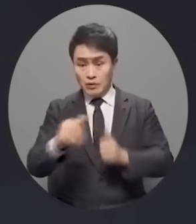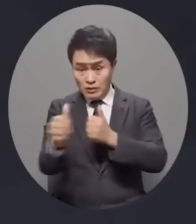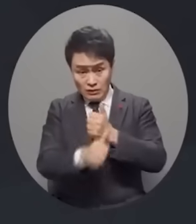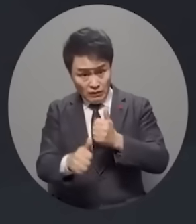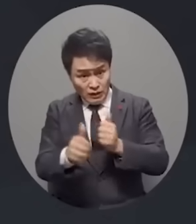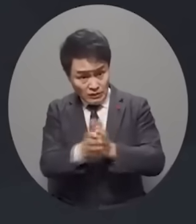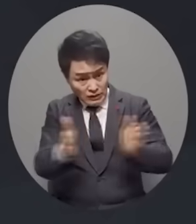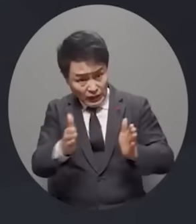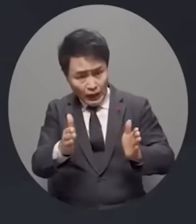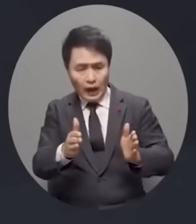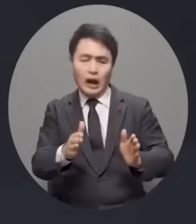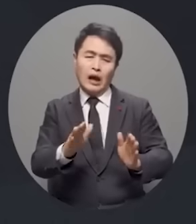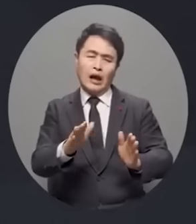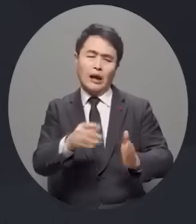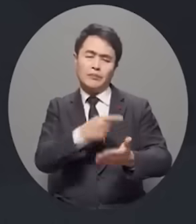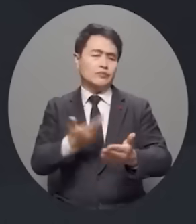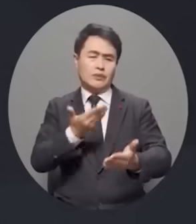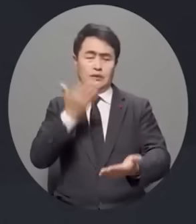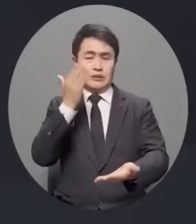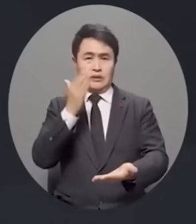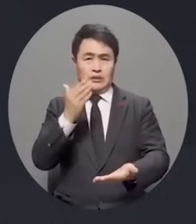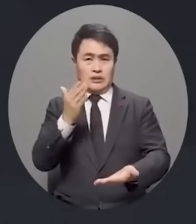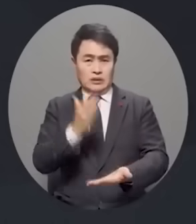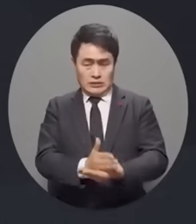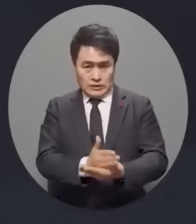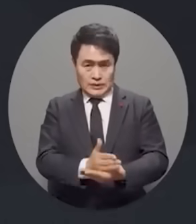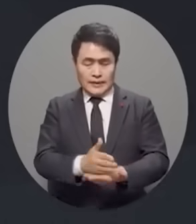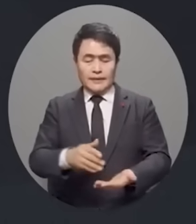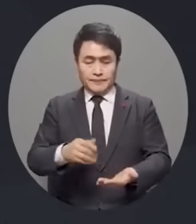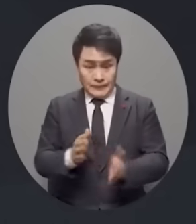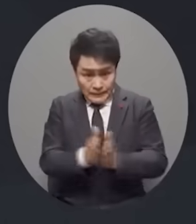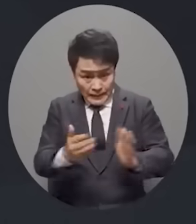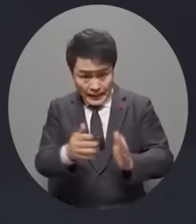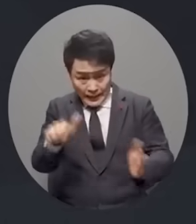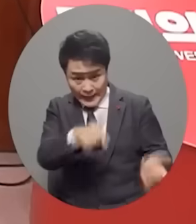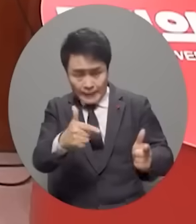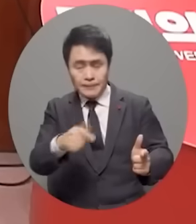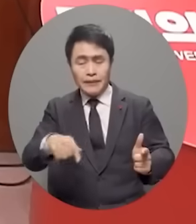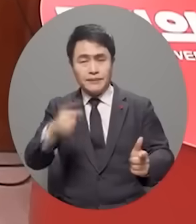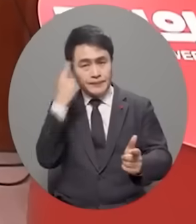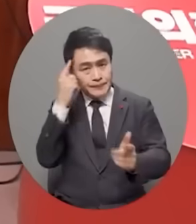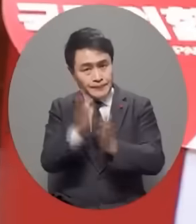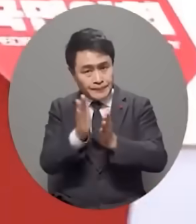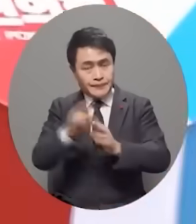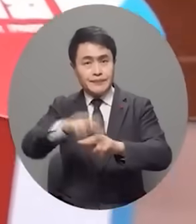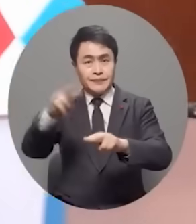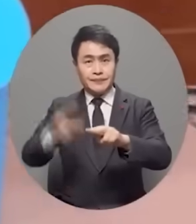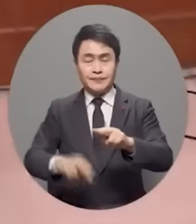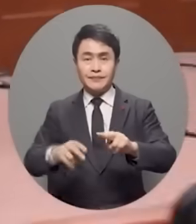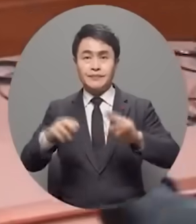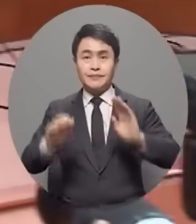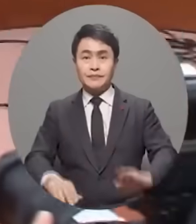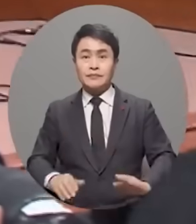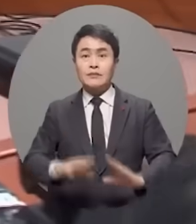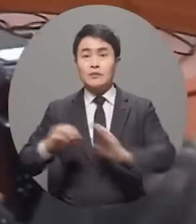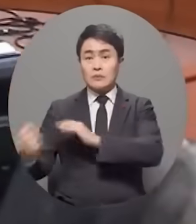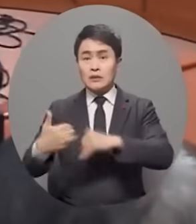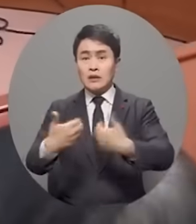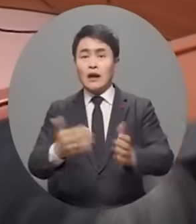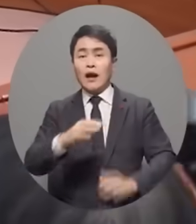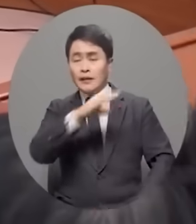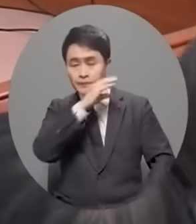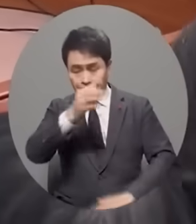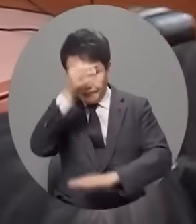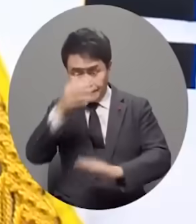누를 끼치고 싶지 않다며 출범 하루 만에 자진 사퇴했습니다. 국민의힘은 정중히 사과하며 반성한 데